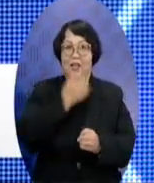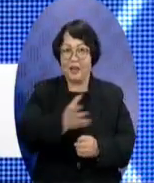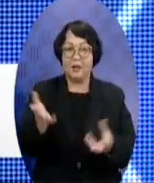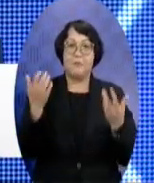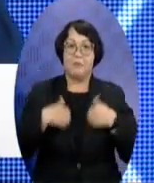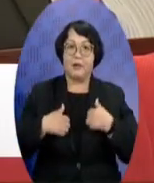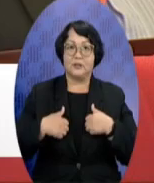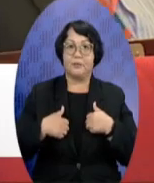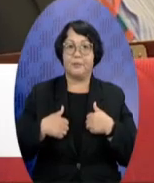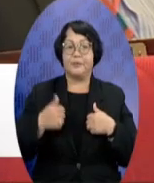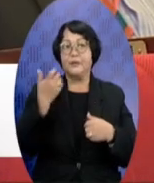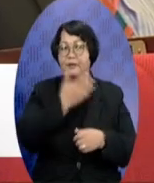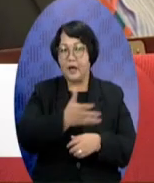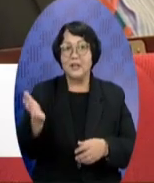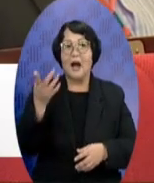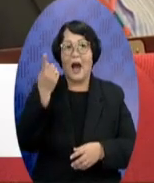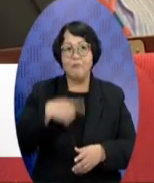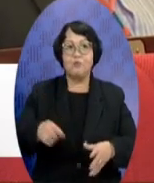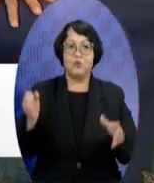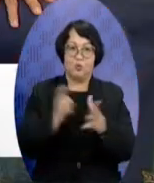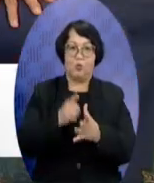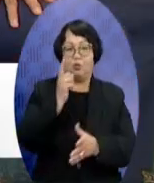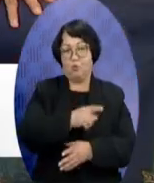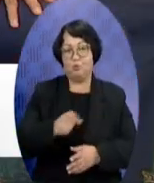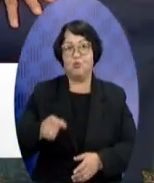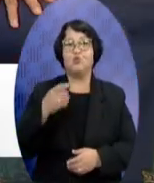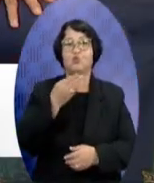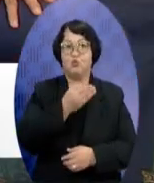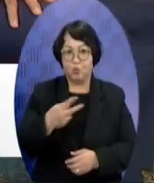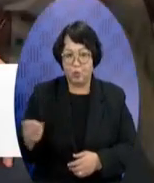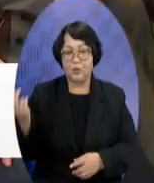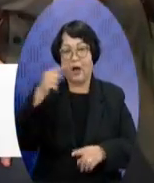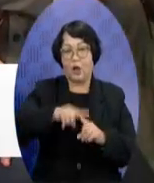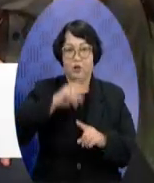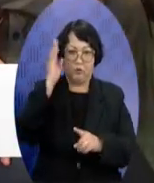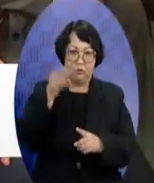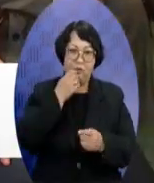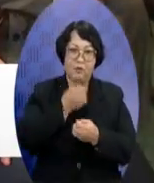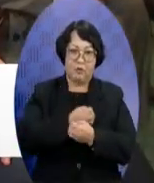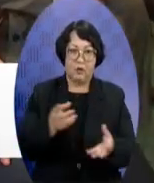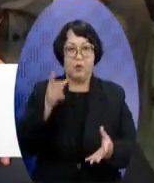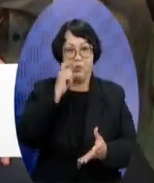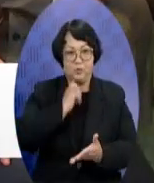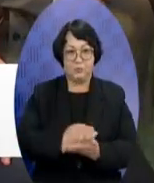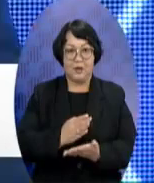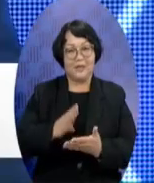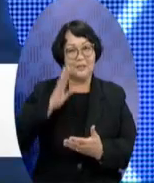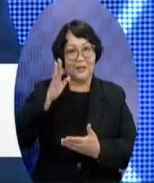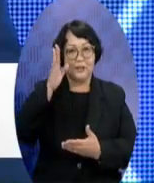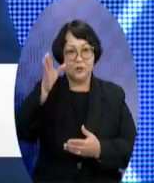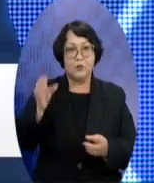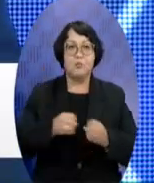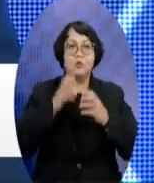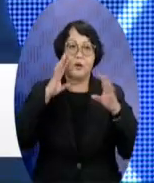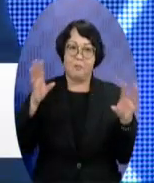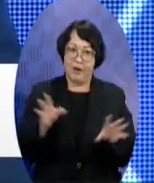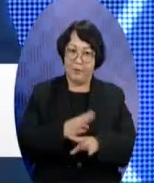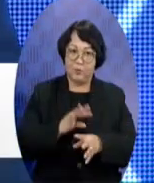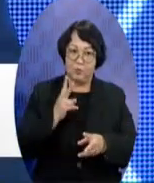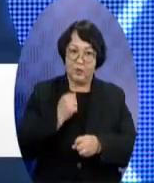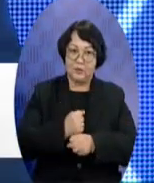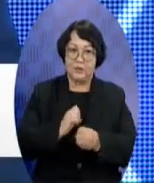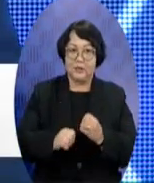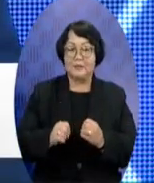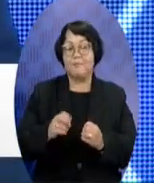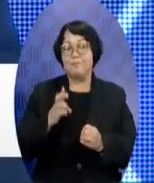таавал хүмүүс хамгийн чухал хүмүүсээ гэдэг юм одоо ч дахин тодтож хэлхийг хүсэж байна. Цаашдын бүтээн байгуулалтад